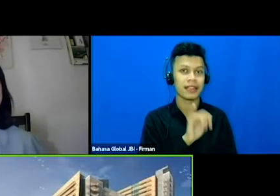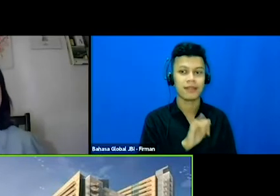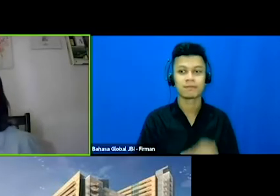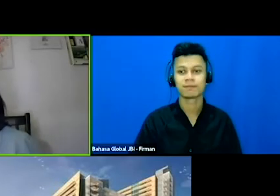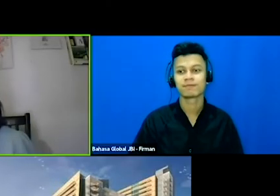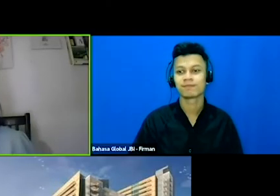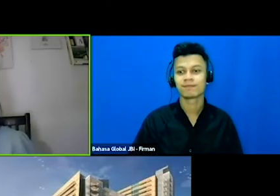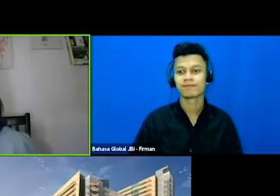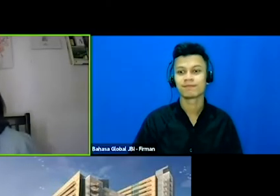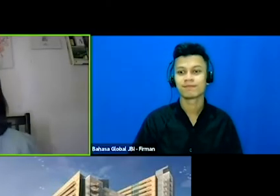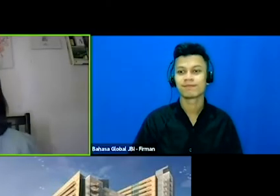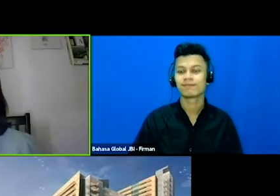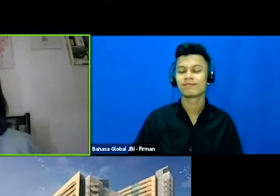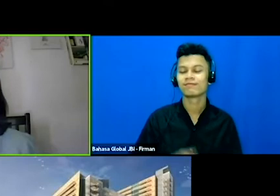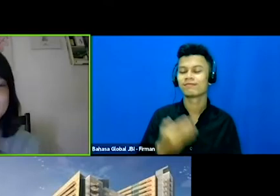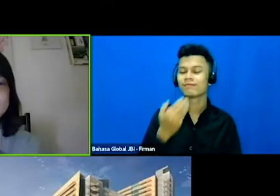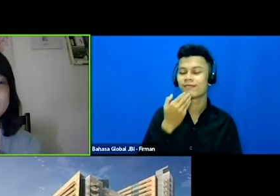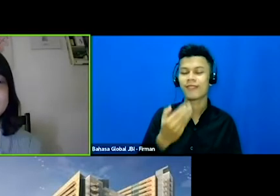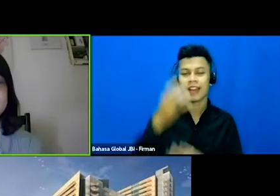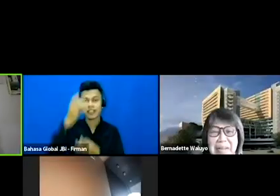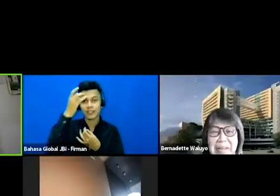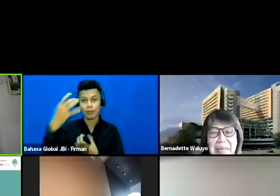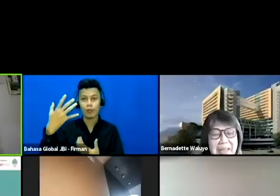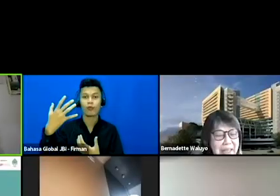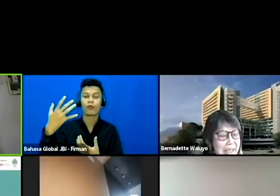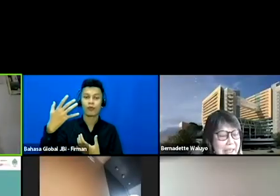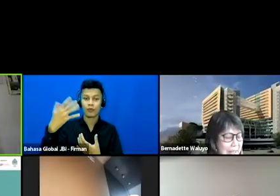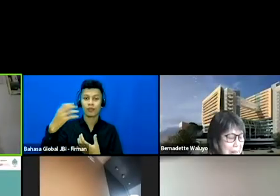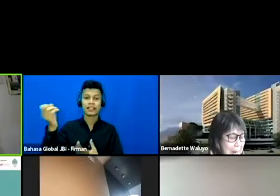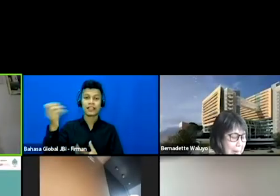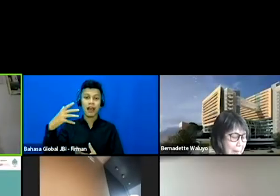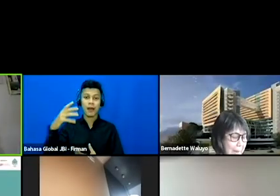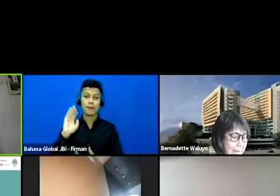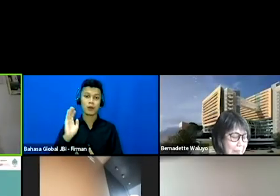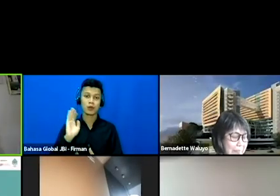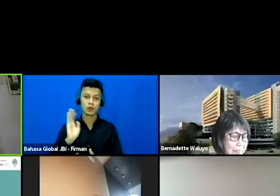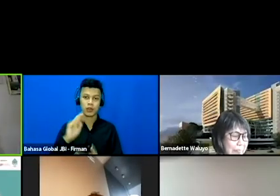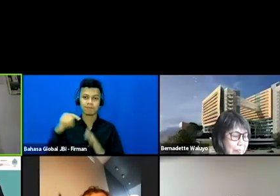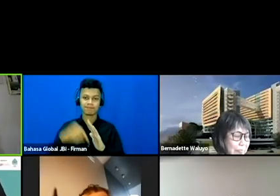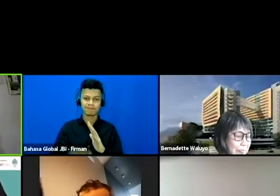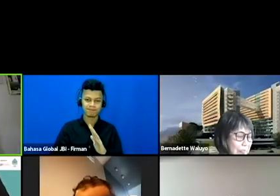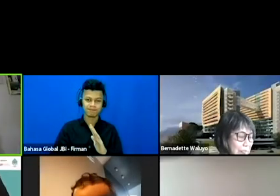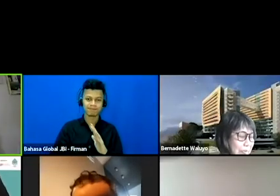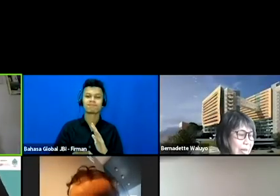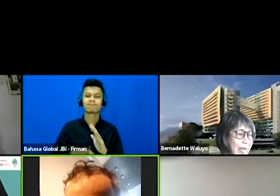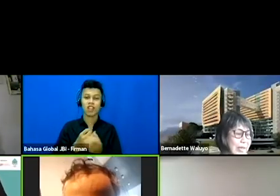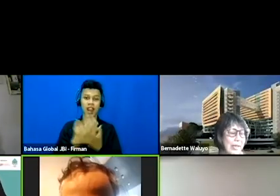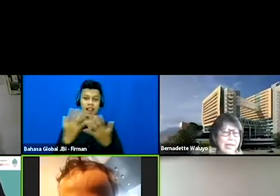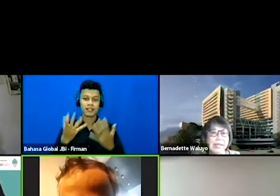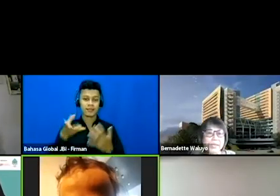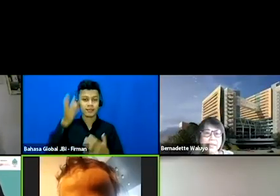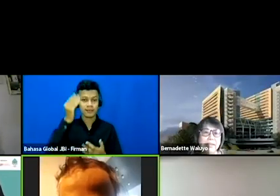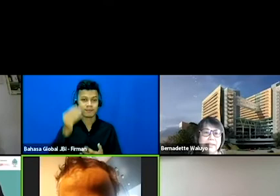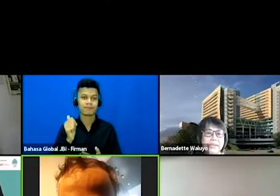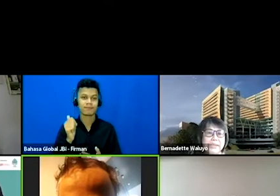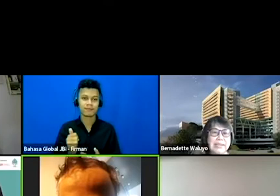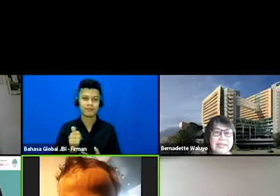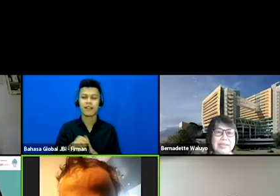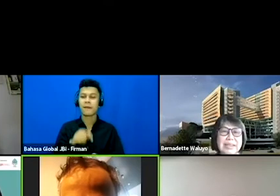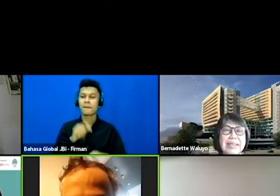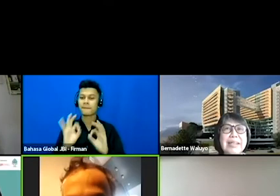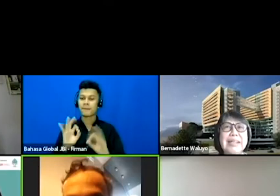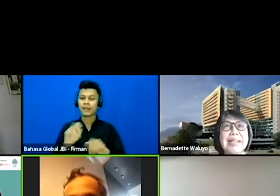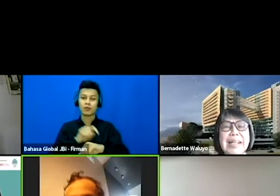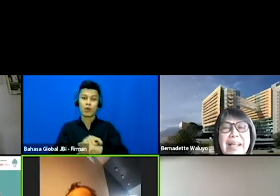mata profil Makasih lihat atas tetap tanggapan yang komprehensif tapi sangat mudah dan jelas pas sangat pasukanku